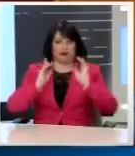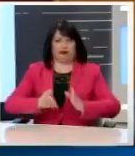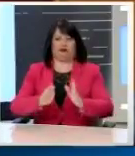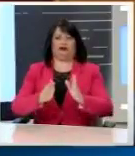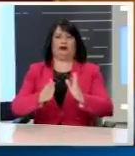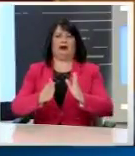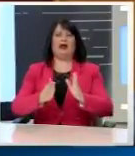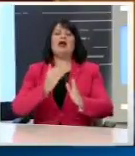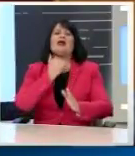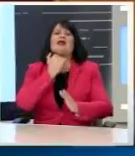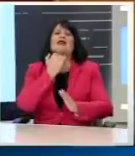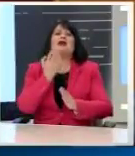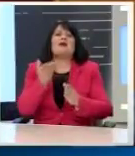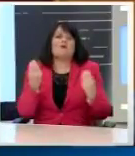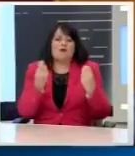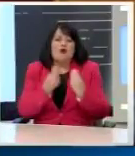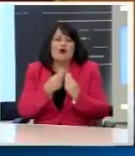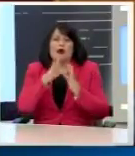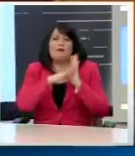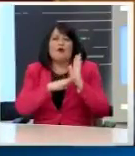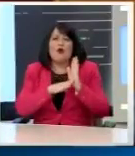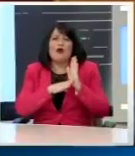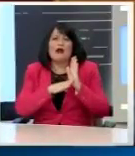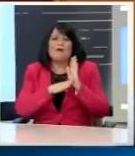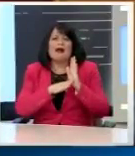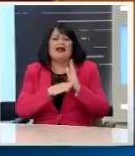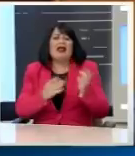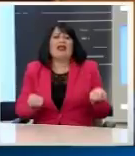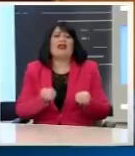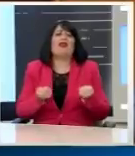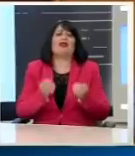δεν μπορεί να γίνει και δεν θα γίνει ποτέ πλειοψηφικό.